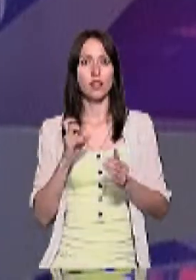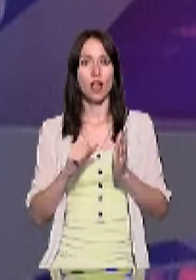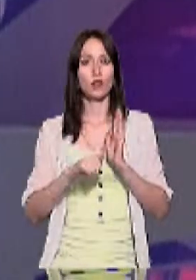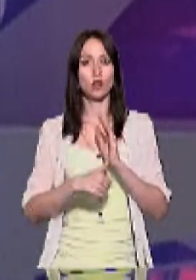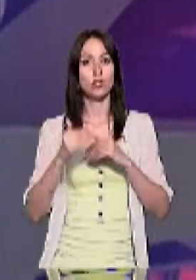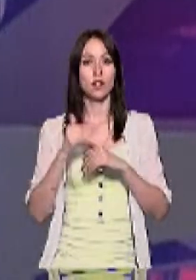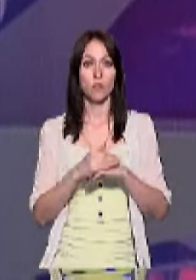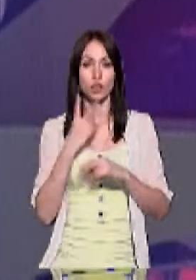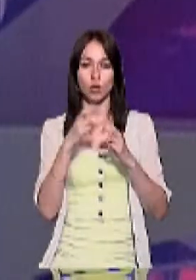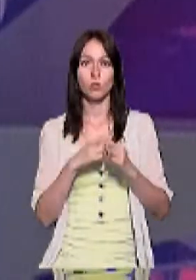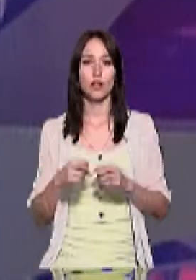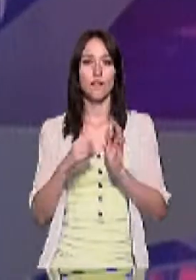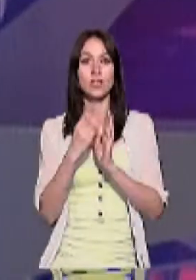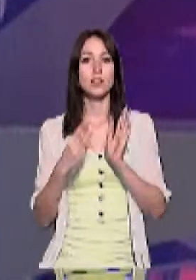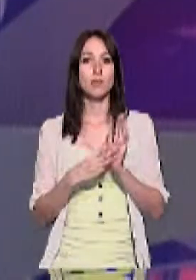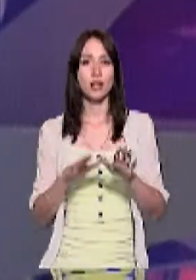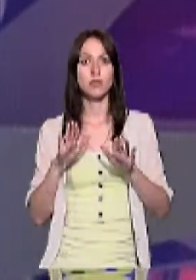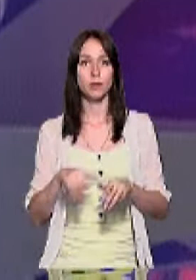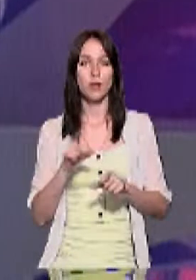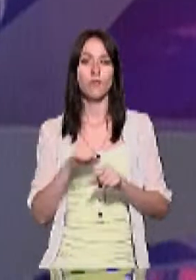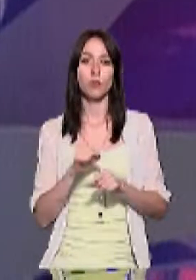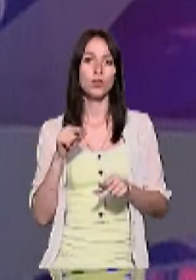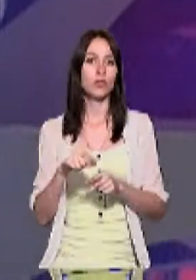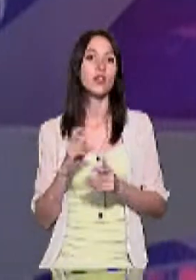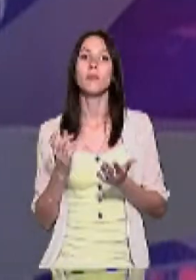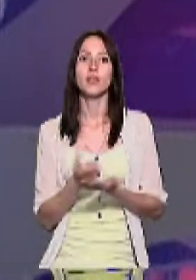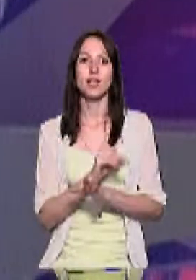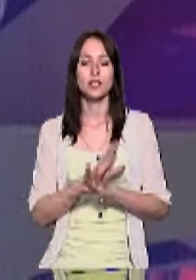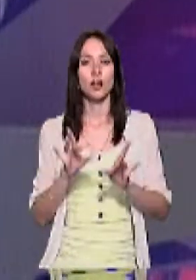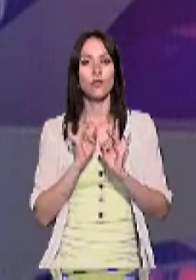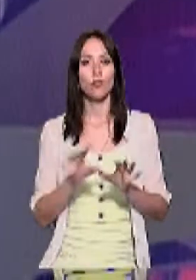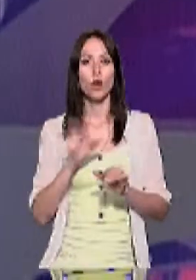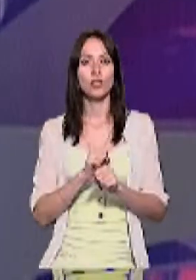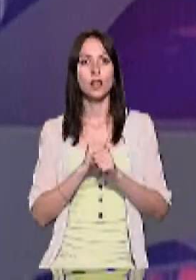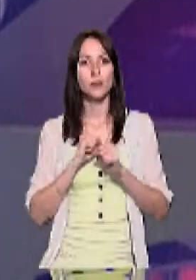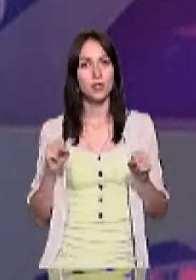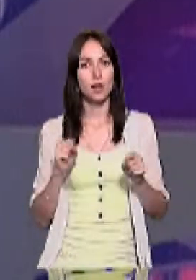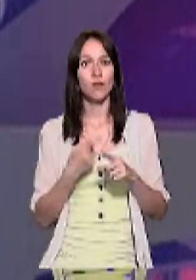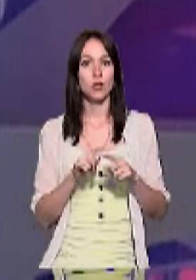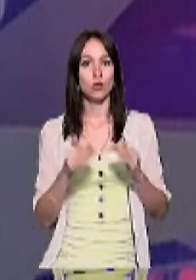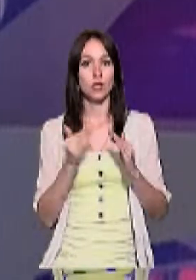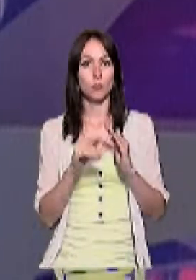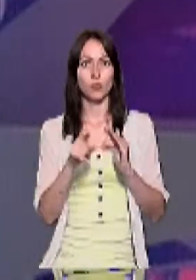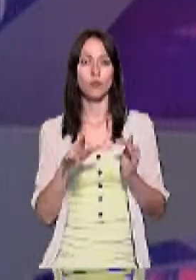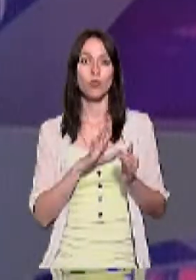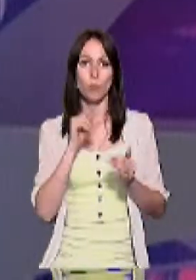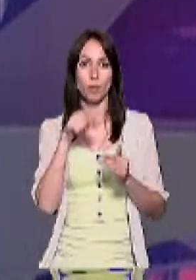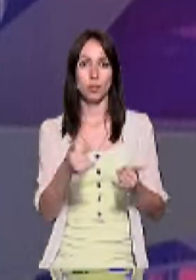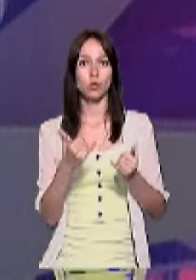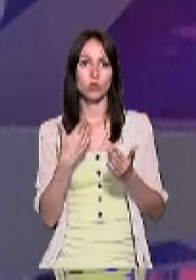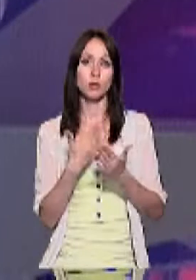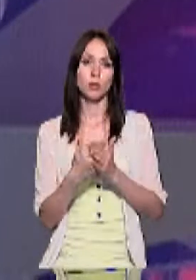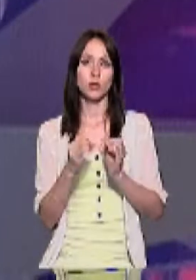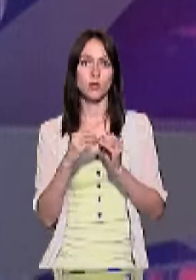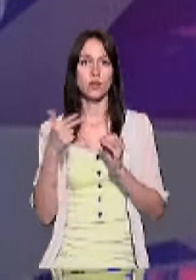6 вечора оглянули 18 приміщень, вибухівки там не знайшли. Інформація про замінування цих будівель надійшла сьогодні близько пів